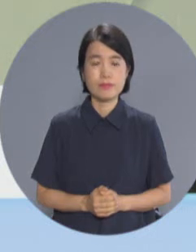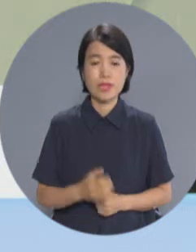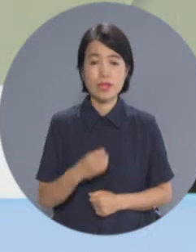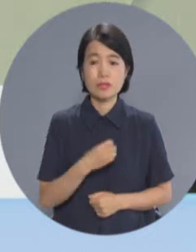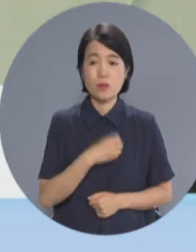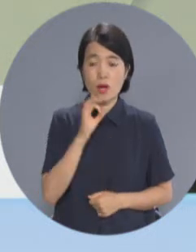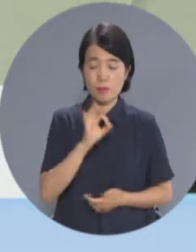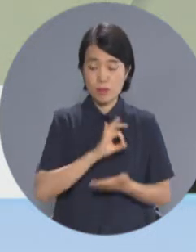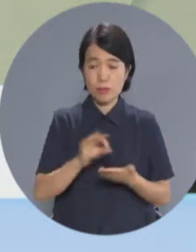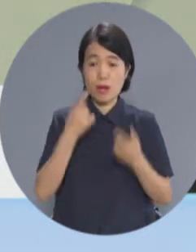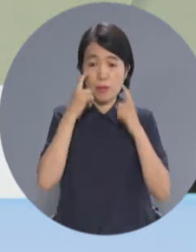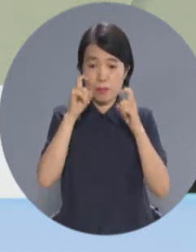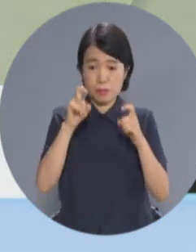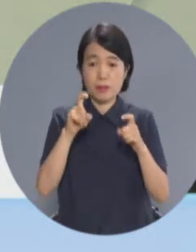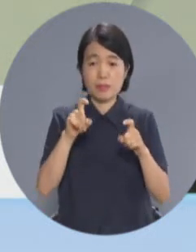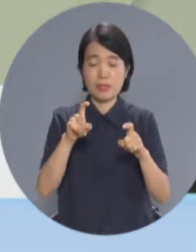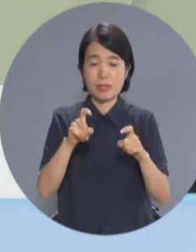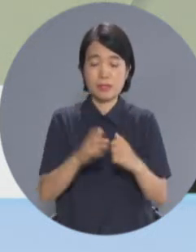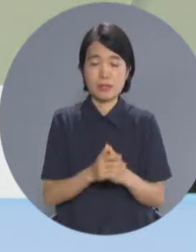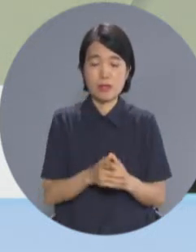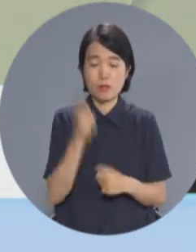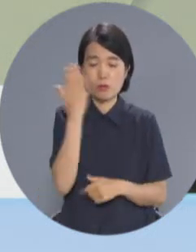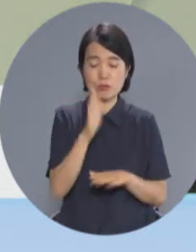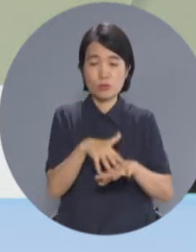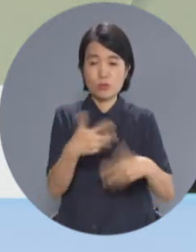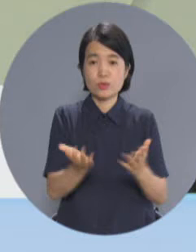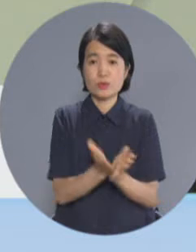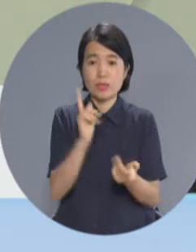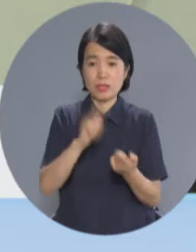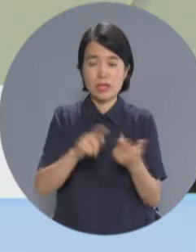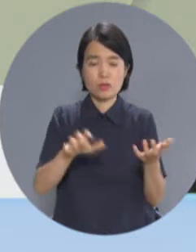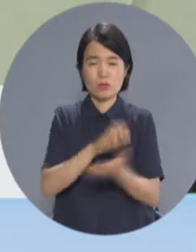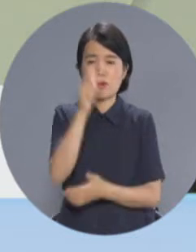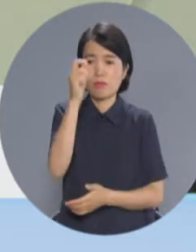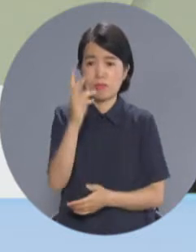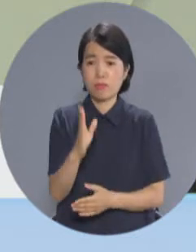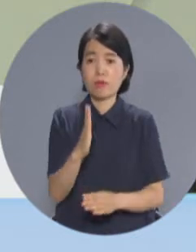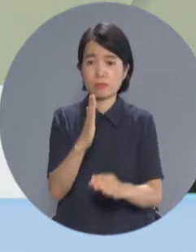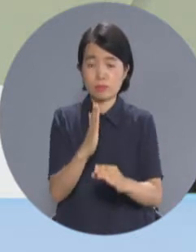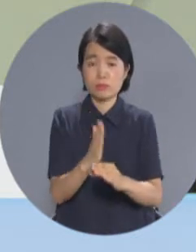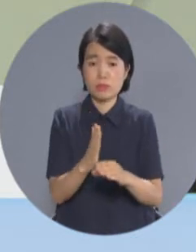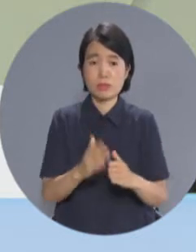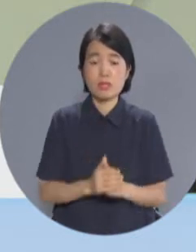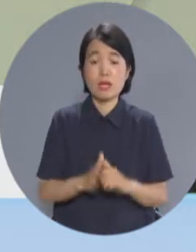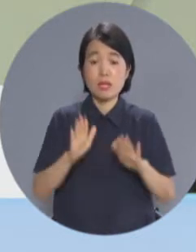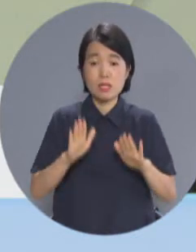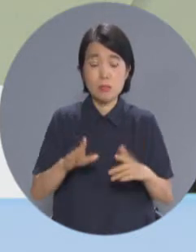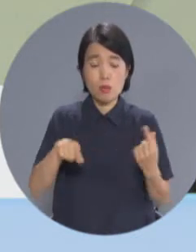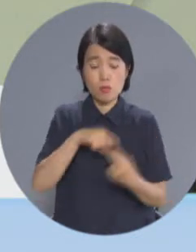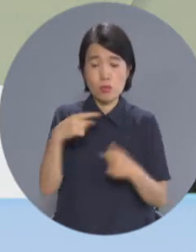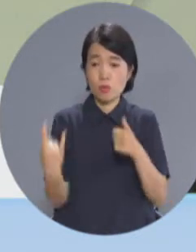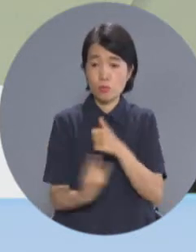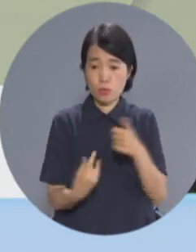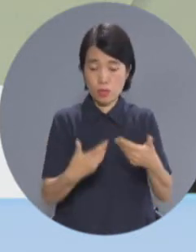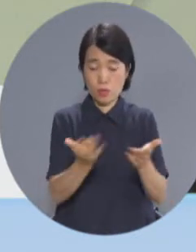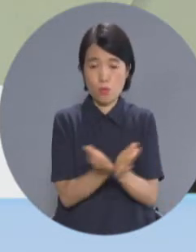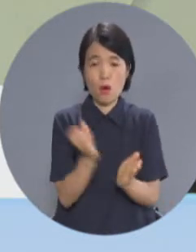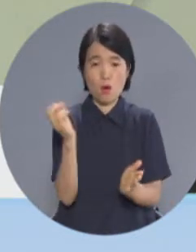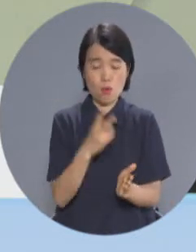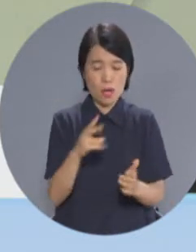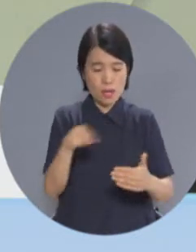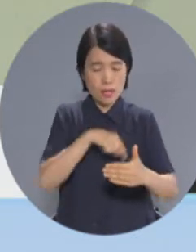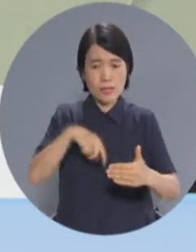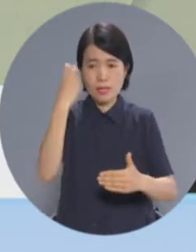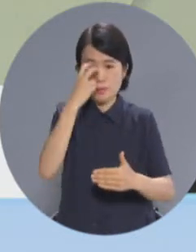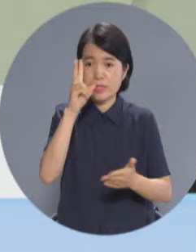조합비 유용 의혹이 불거진 여수의 한 노동조합 관련해 논란이 끊이지 않고 있습니다. 이번엔 운영위원회 구성과 자체 감사에